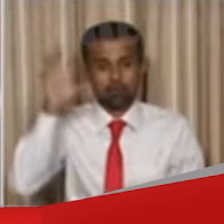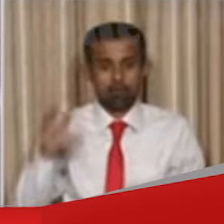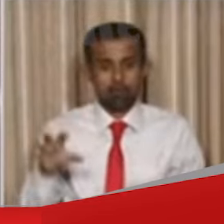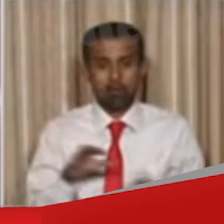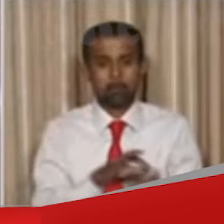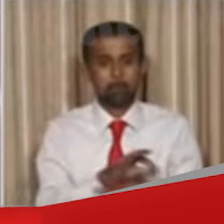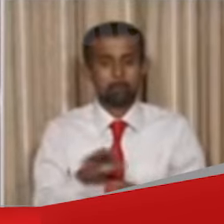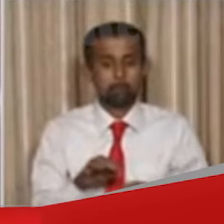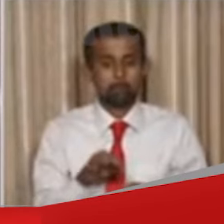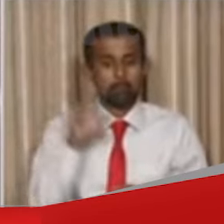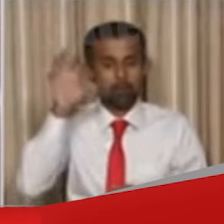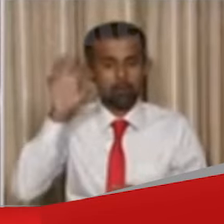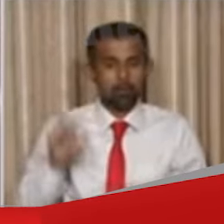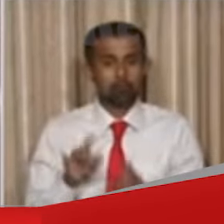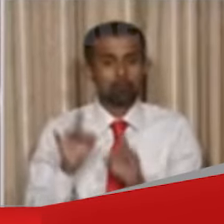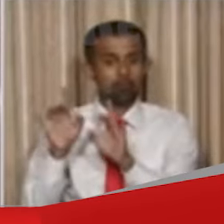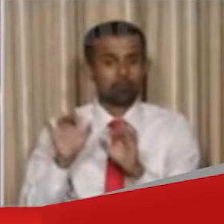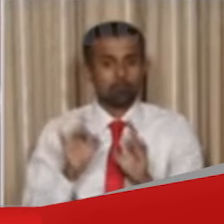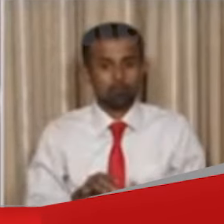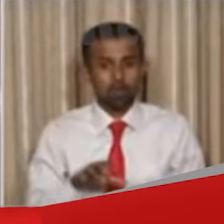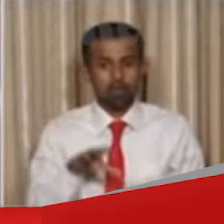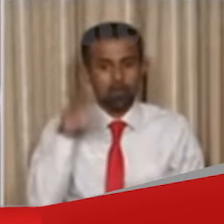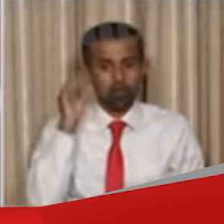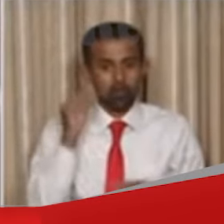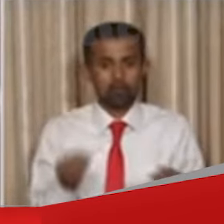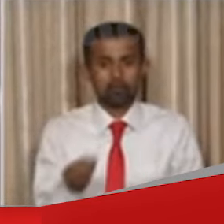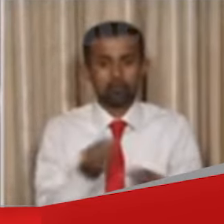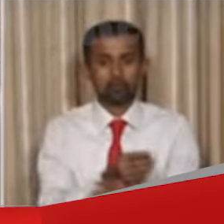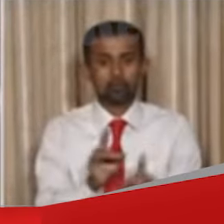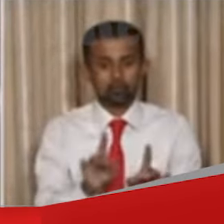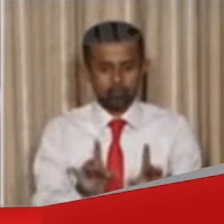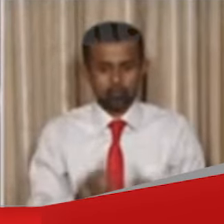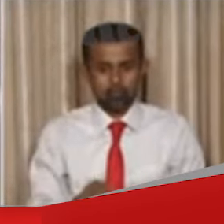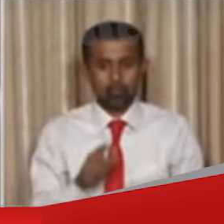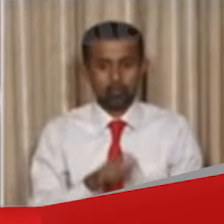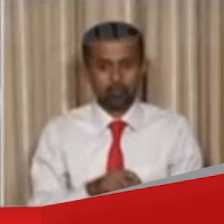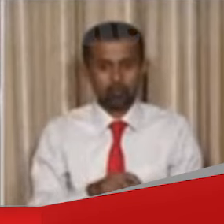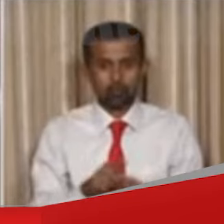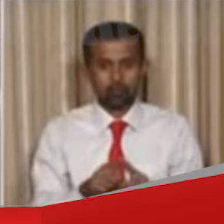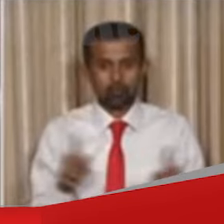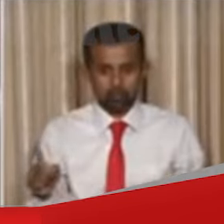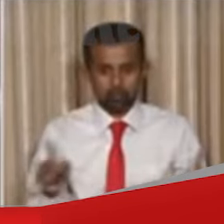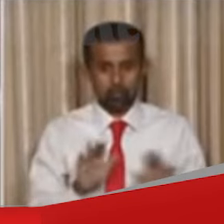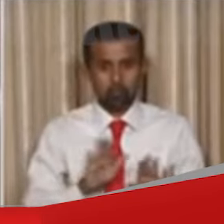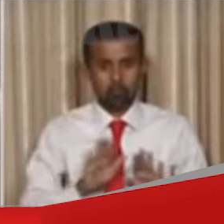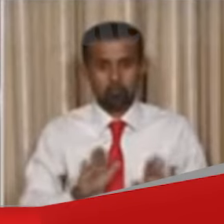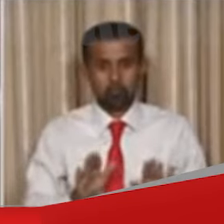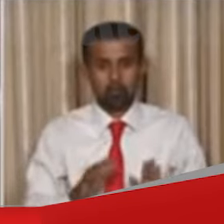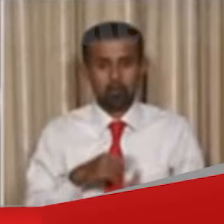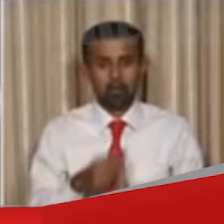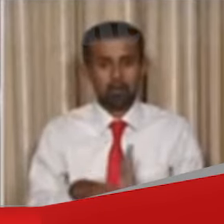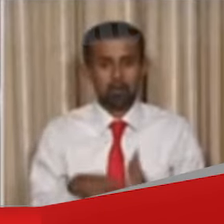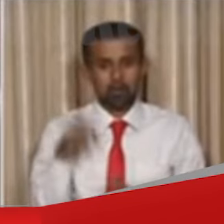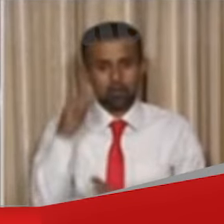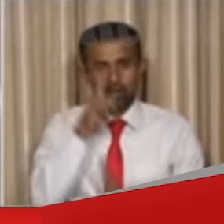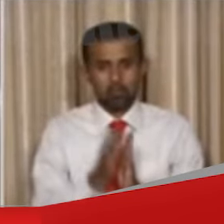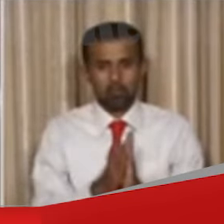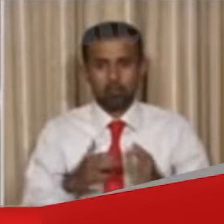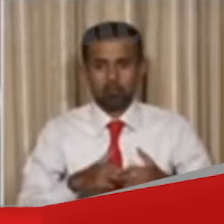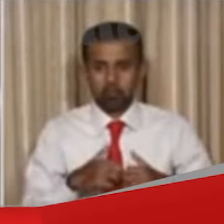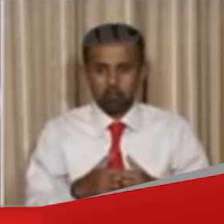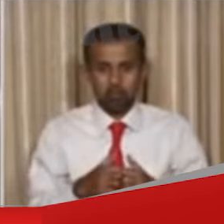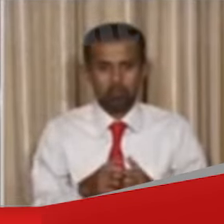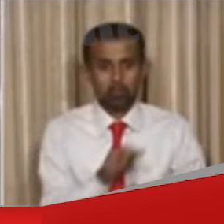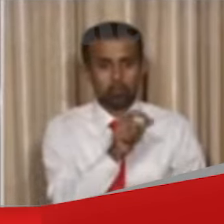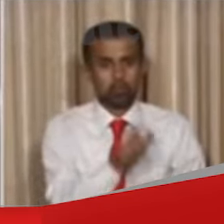ප්‍රජාතන්ත්‍රවාදී රටවල සිදු කළා වගේ ඒ අවබෝධතා ගිවිසුමට අනුව යම් කාලයක නියාමනයක් සිදු කරගෙන අපේ රටේ යම් යම් ආගමික ගැටලු ඇති වෙන්න